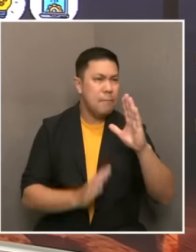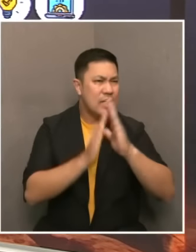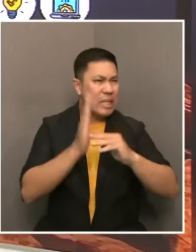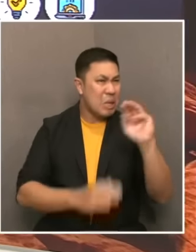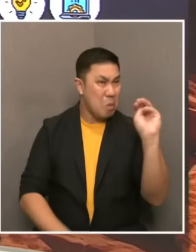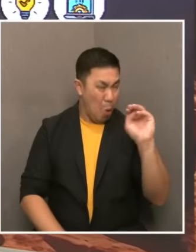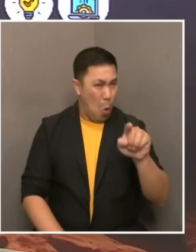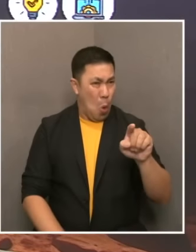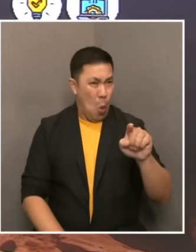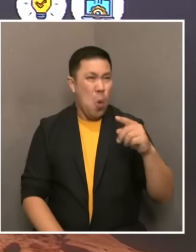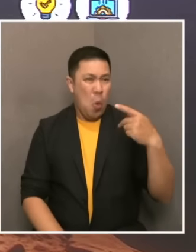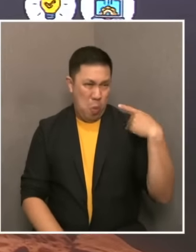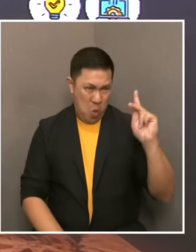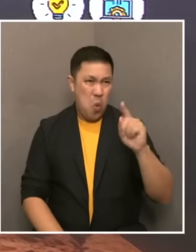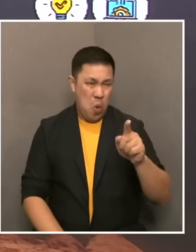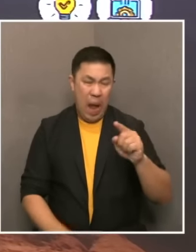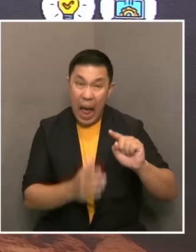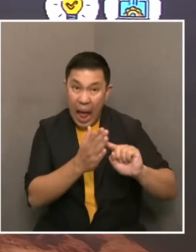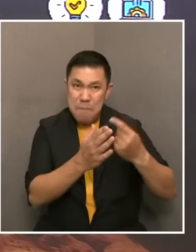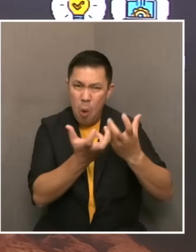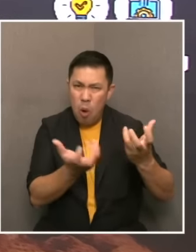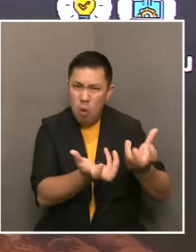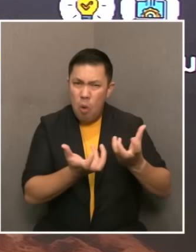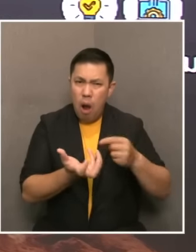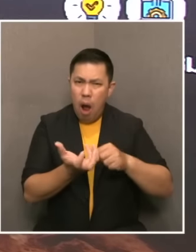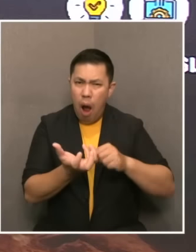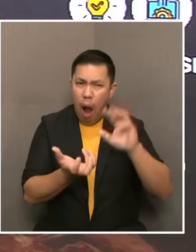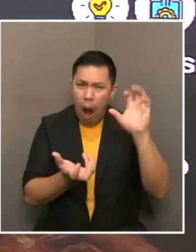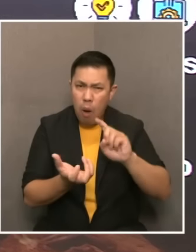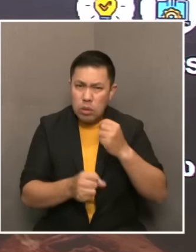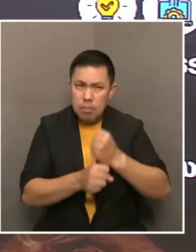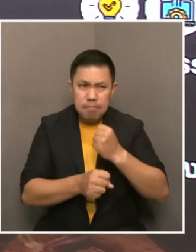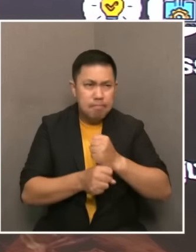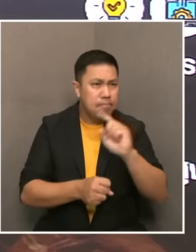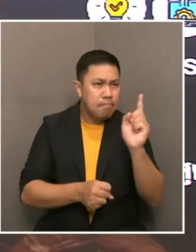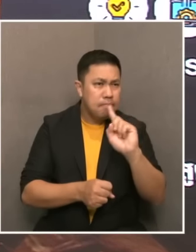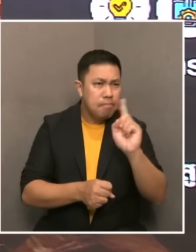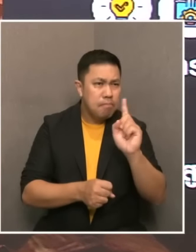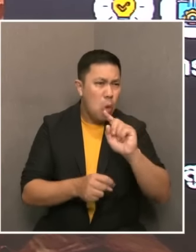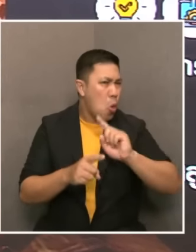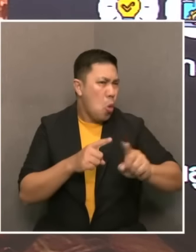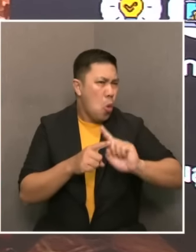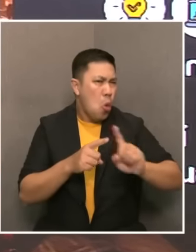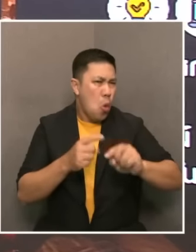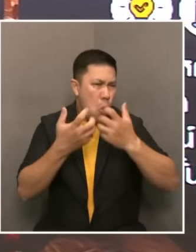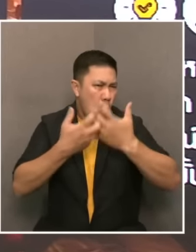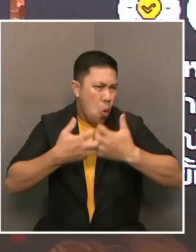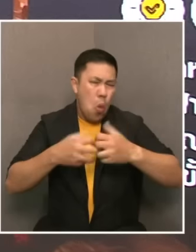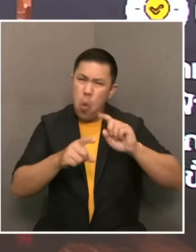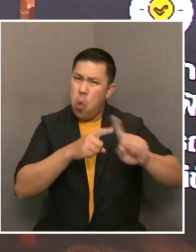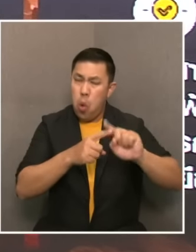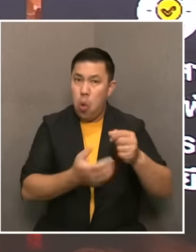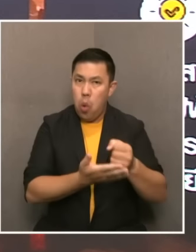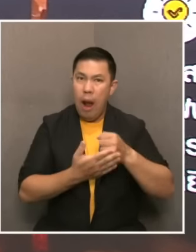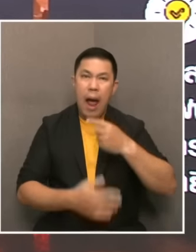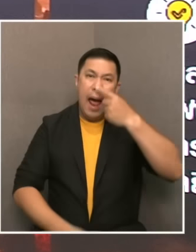ความหมายมากนะนะครับเพราะว่าเป็นวัตถุดิบตั้งต้นในการนำไปใช้ในโครงสร้างพื้นฐานของหลากหลายอุตสาหกรรมแล้วก็เป็นส่วนหนึ่งที่จะทำให้เรานั้น